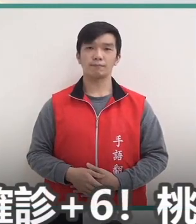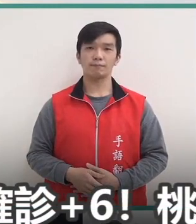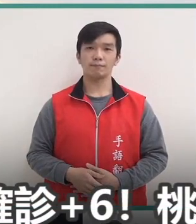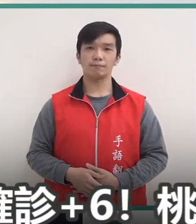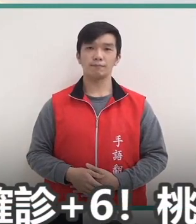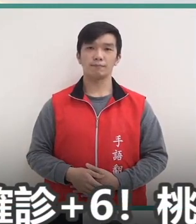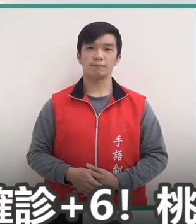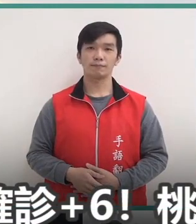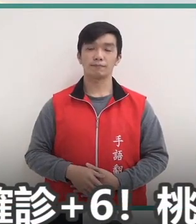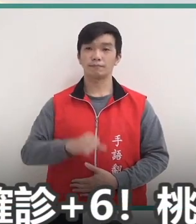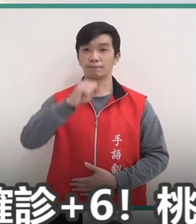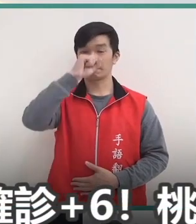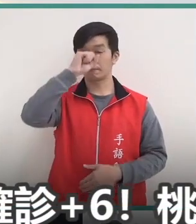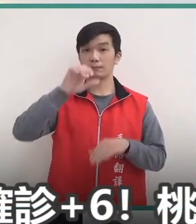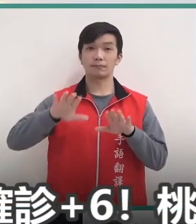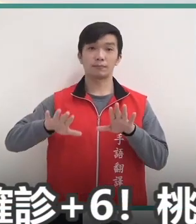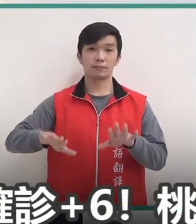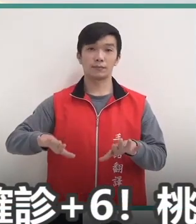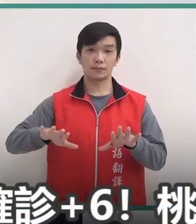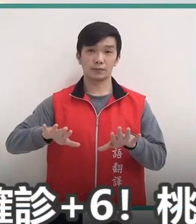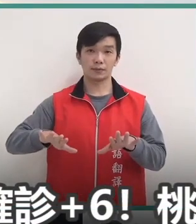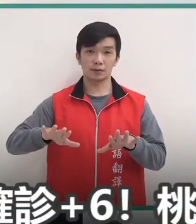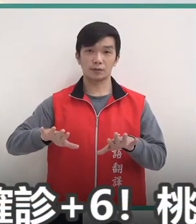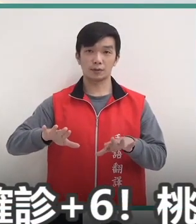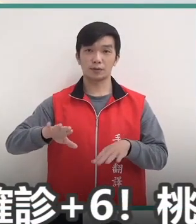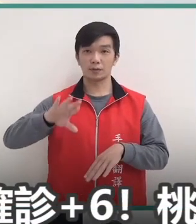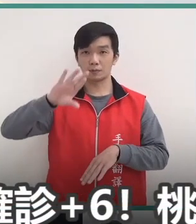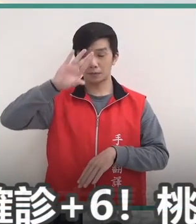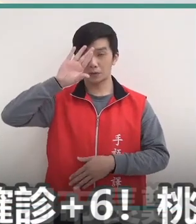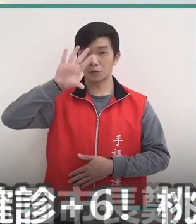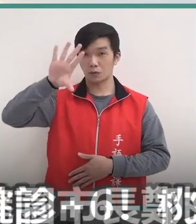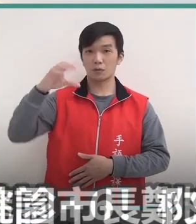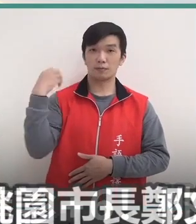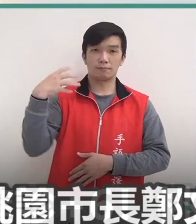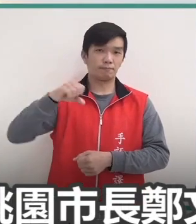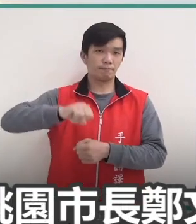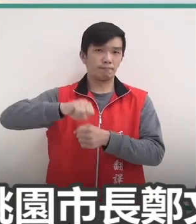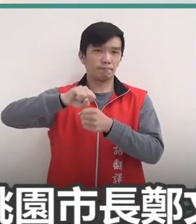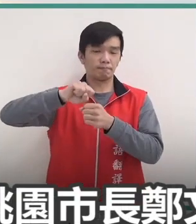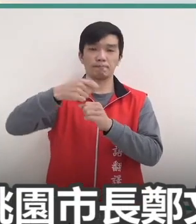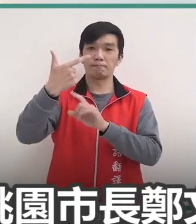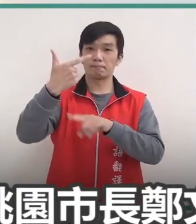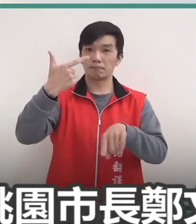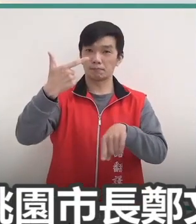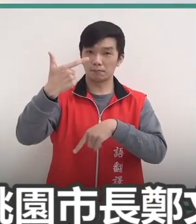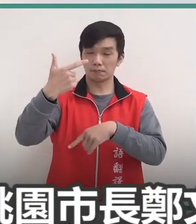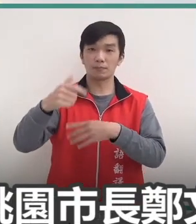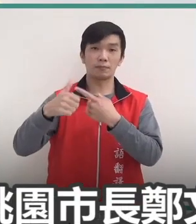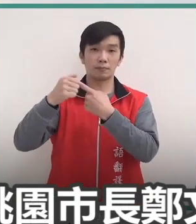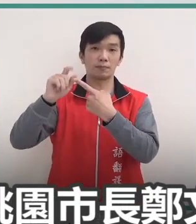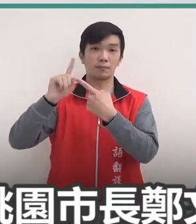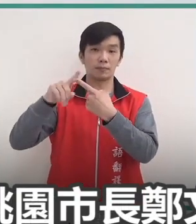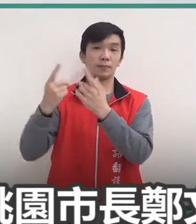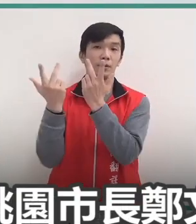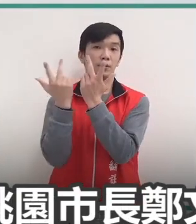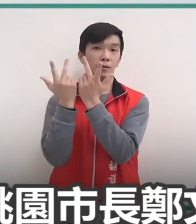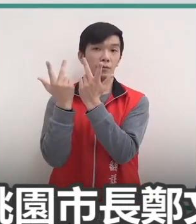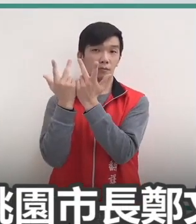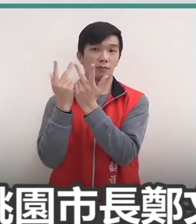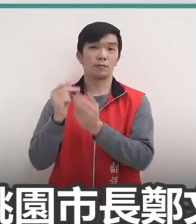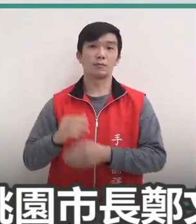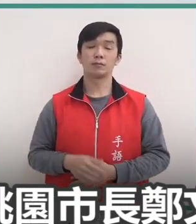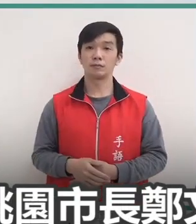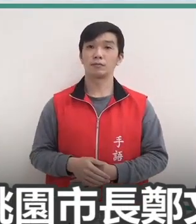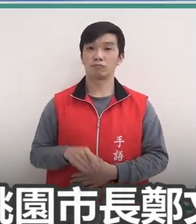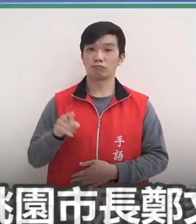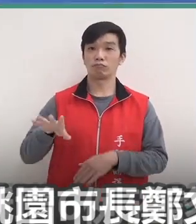今天有新增的确诊个案有六位，那一位在新北，是航员的先生，那就